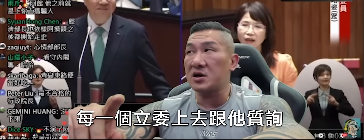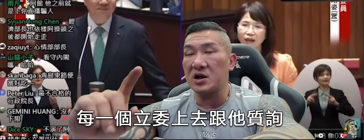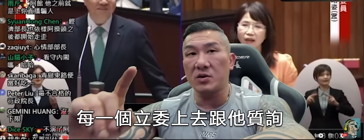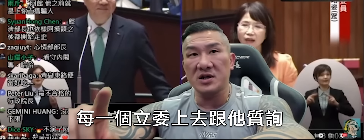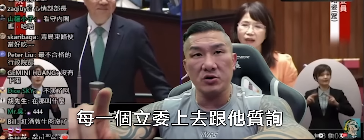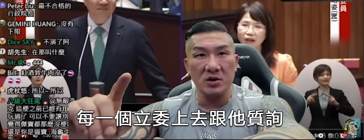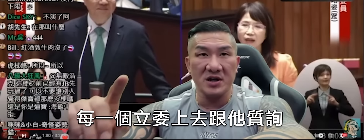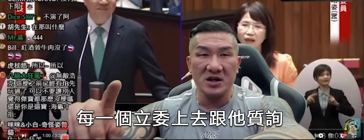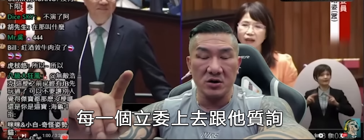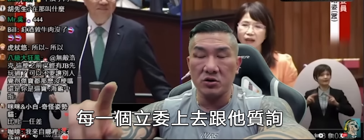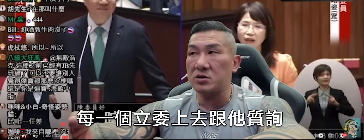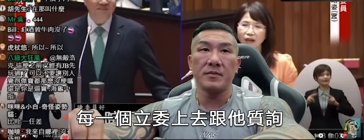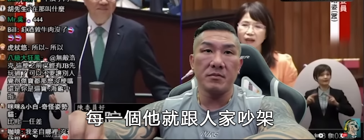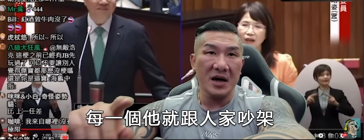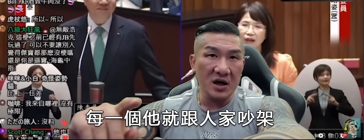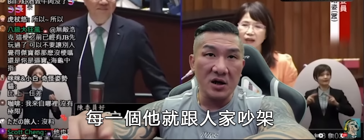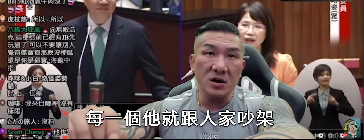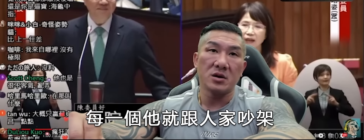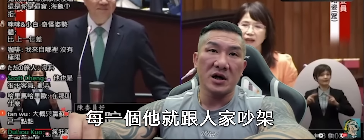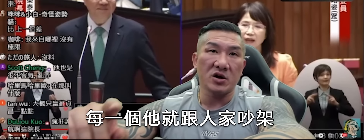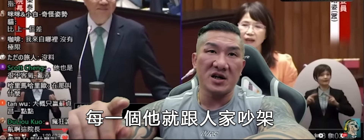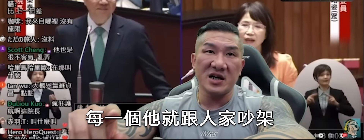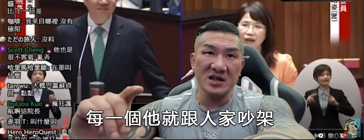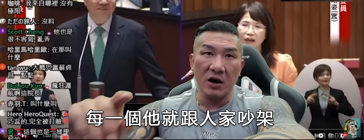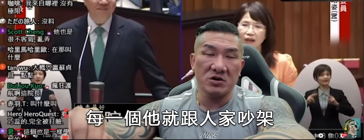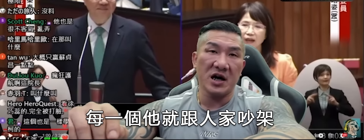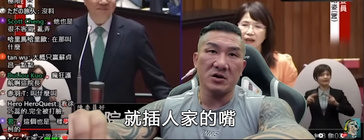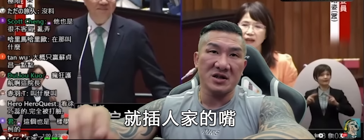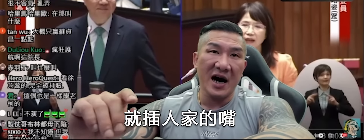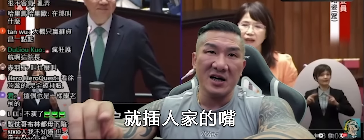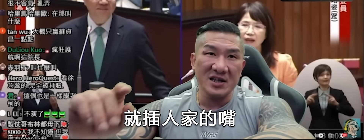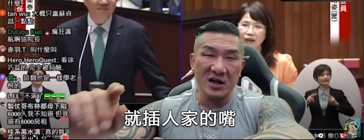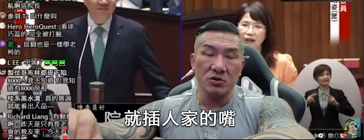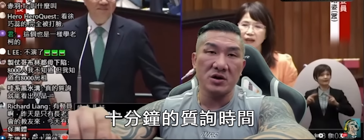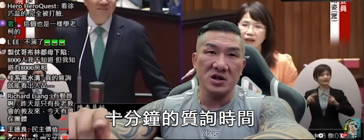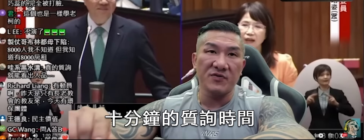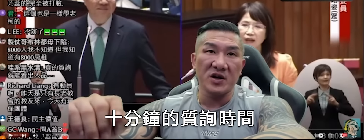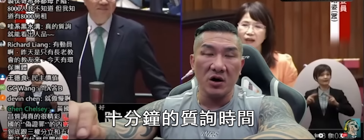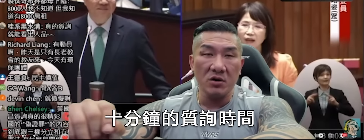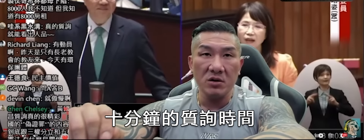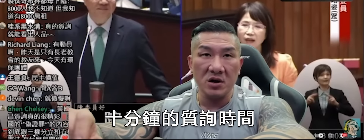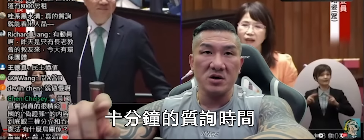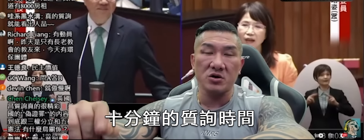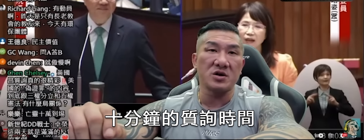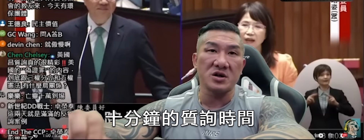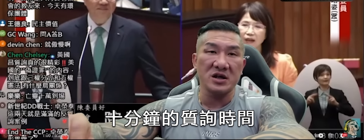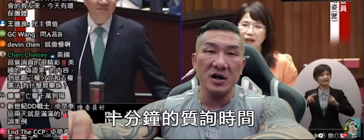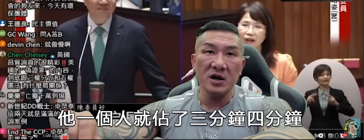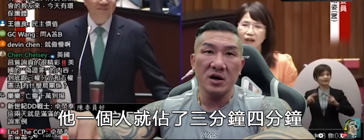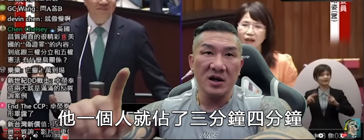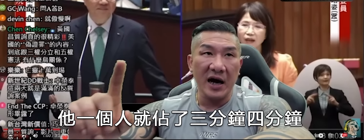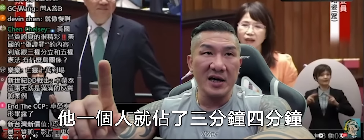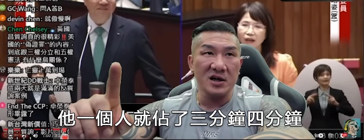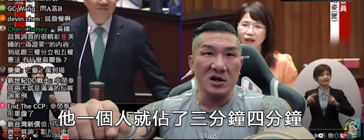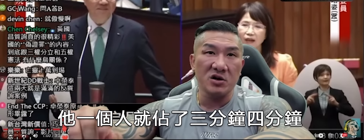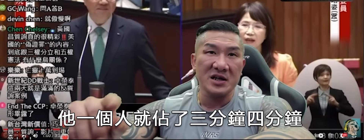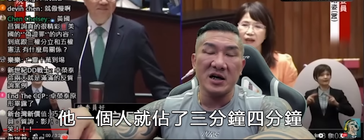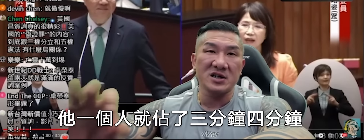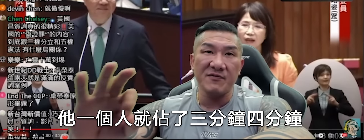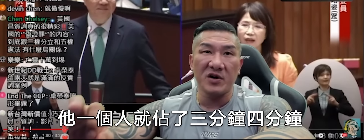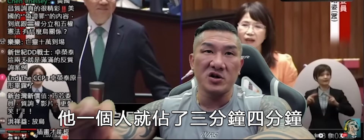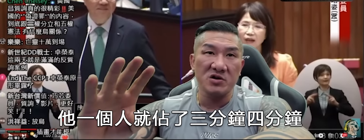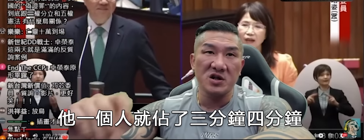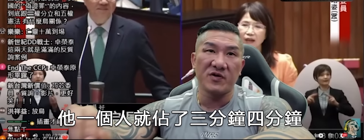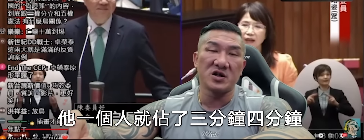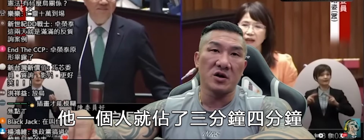每一个立委上去跟他质询，每一个他就跟人家吵架，就插人家的嘴。十分钟的质询时间，他一个人就站